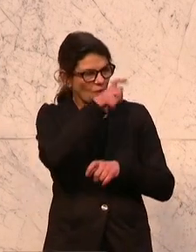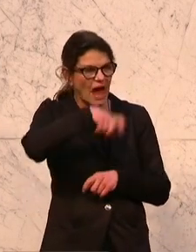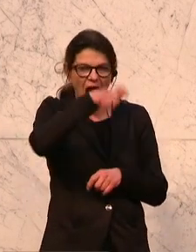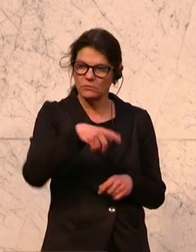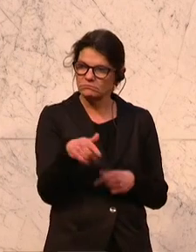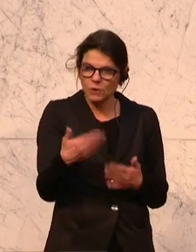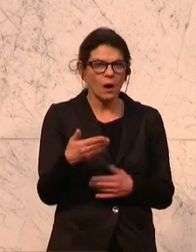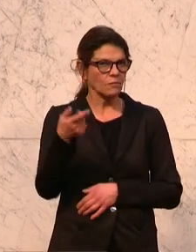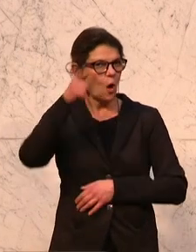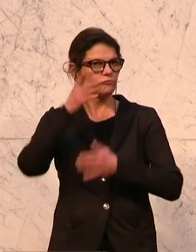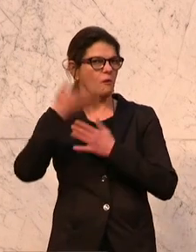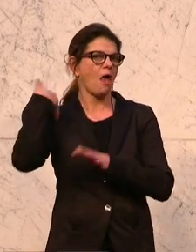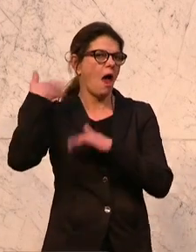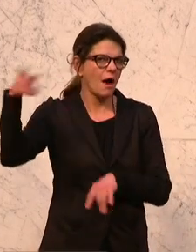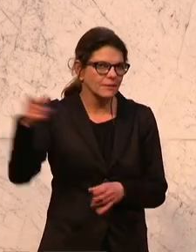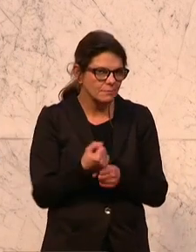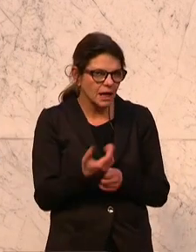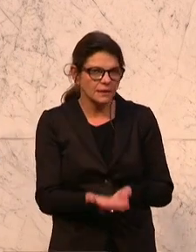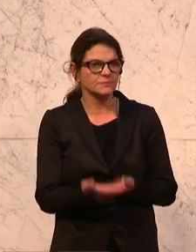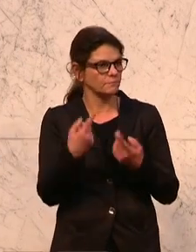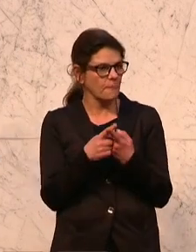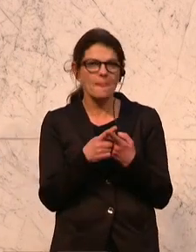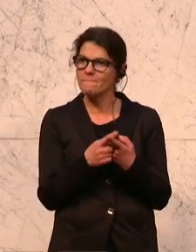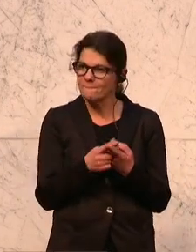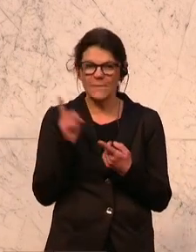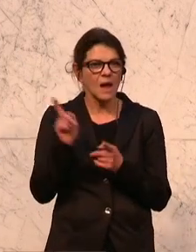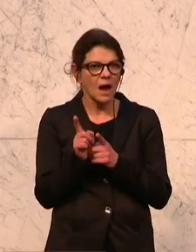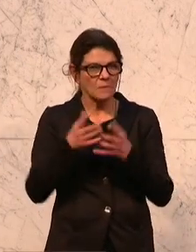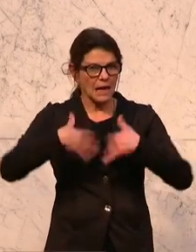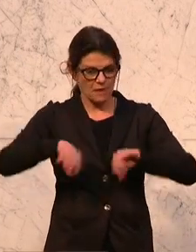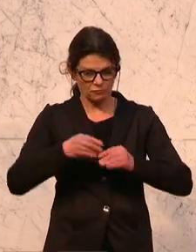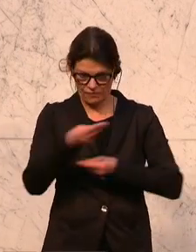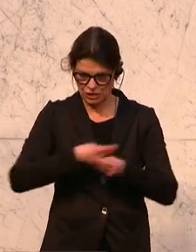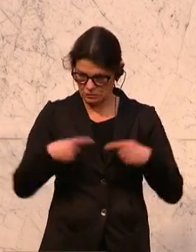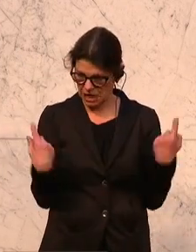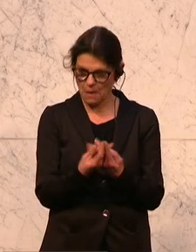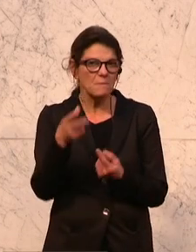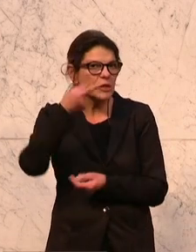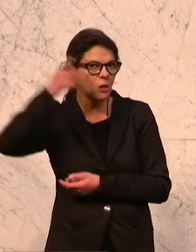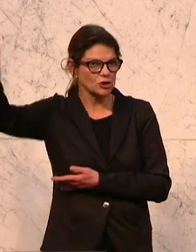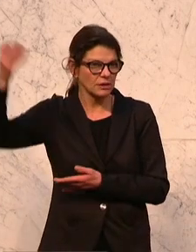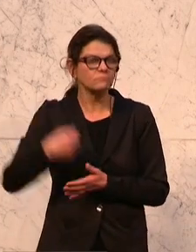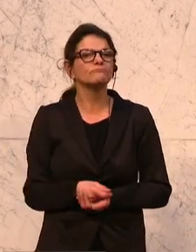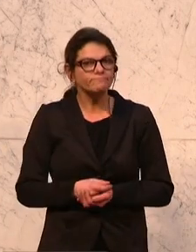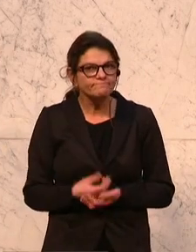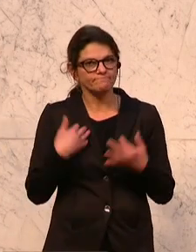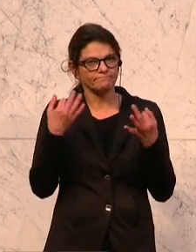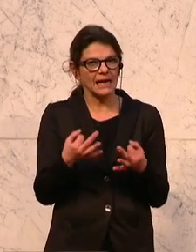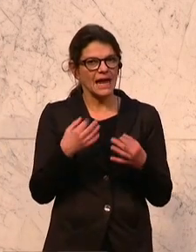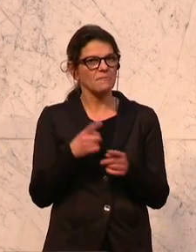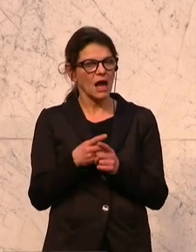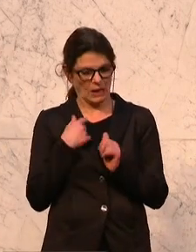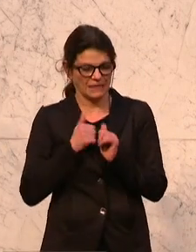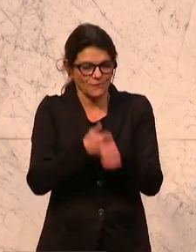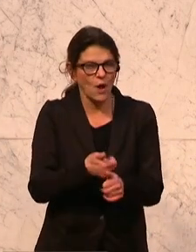die Deutschen haben das schon längst und wir sind ja entsprechend auch in einem gemeinsamen Wirtschaftsraum mit den Deutschen, wo wir de facto